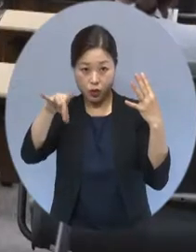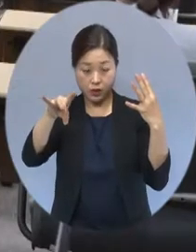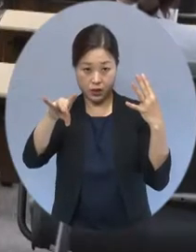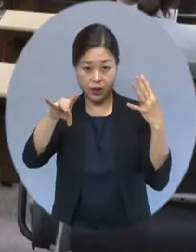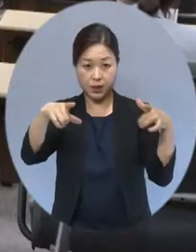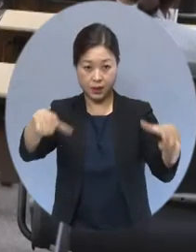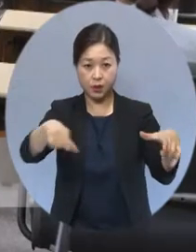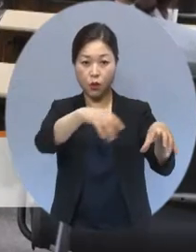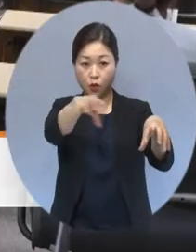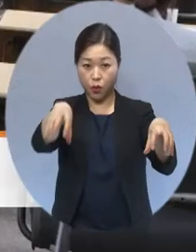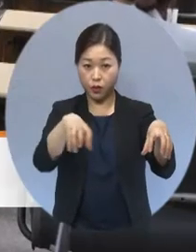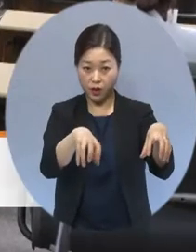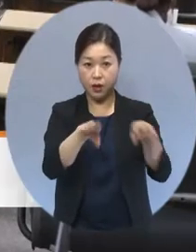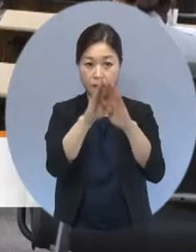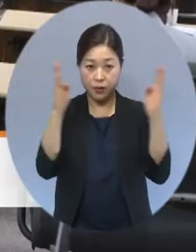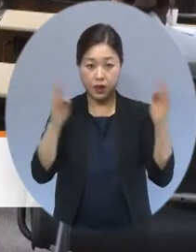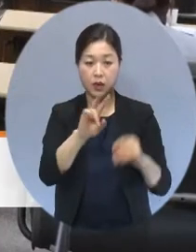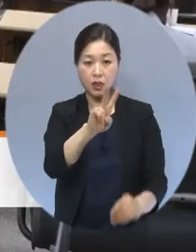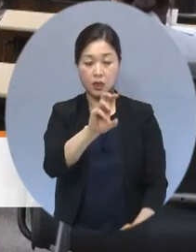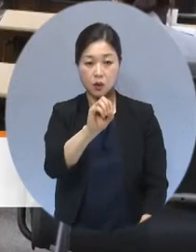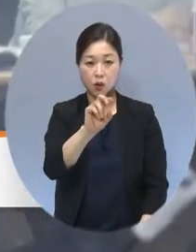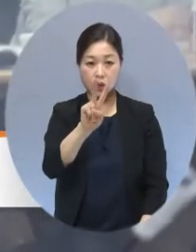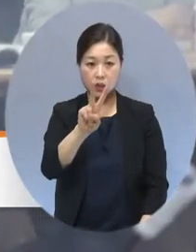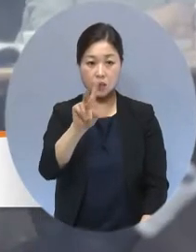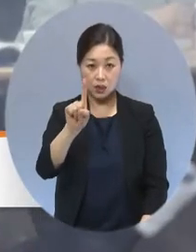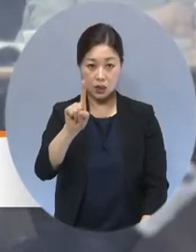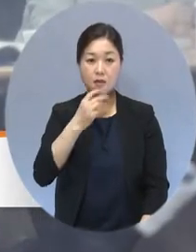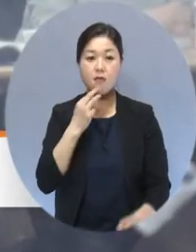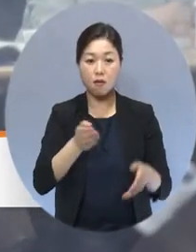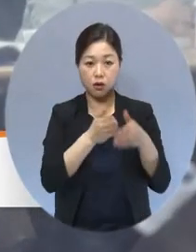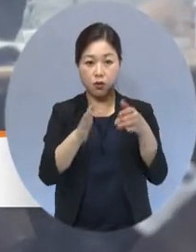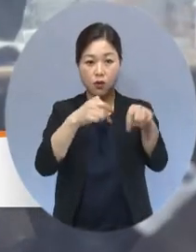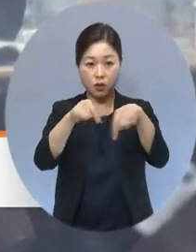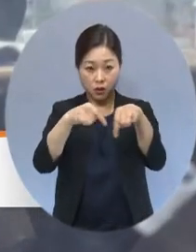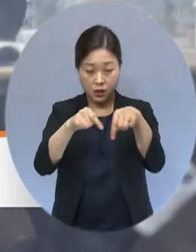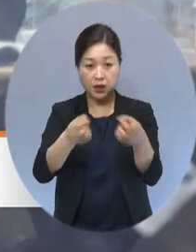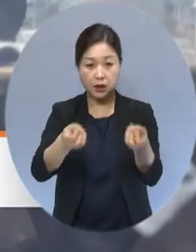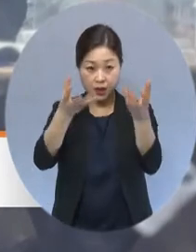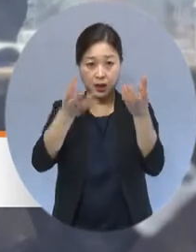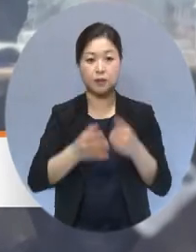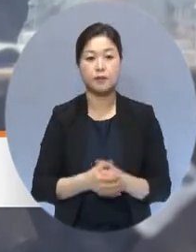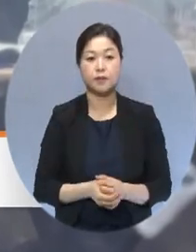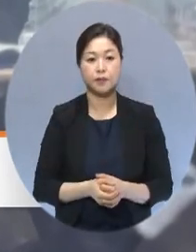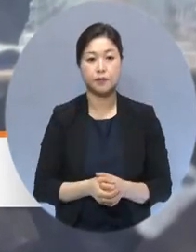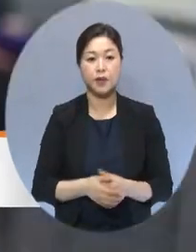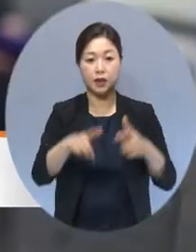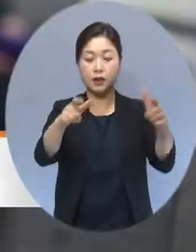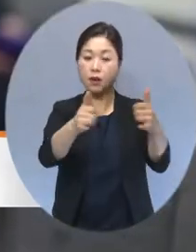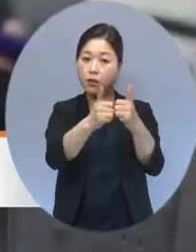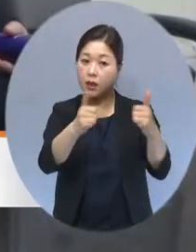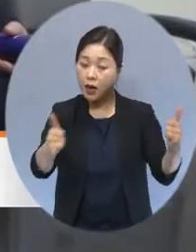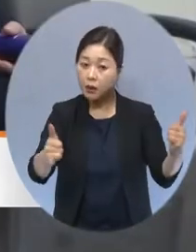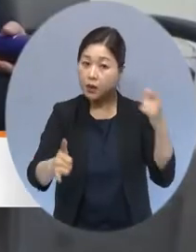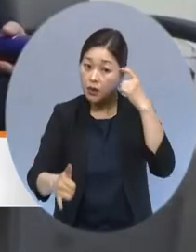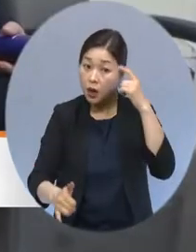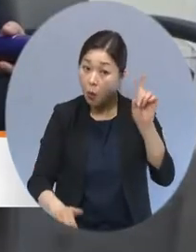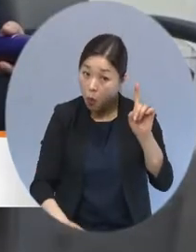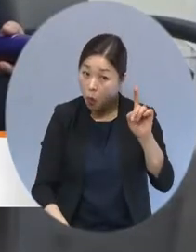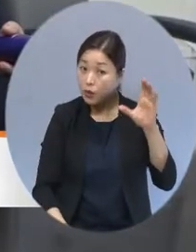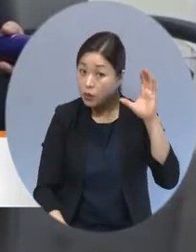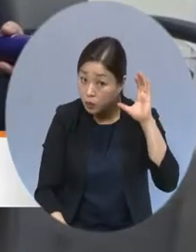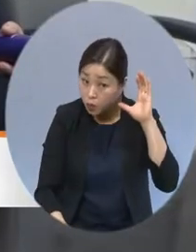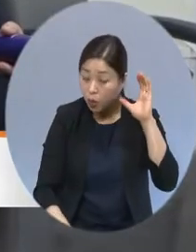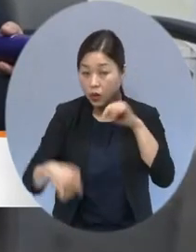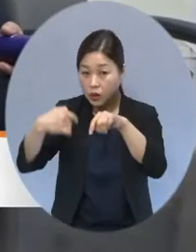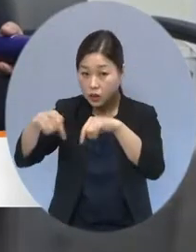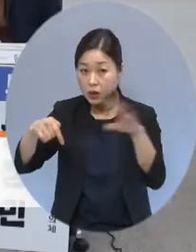곳곳에서 진행된 2021 경기도 정책토론 대축제는 도민의 뜻을 경청하고 이를 도